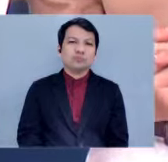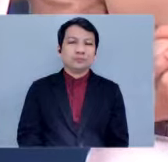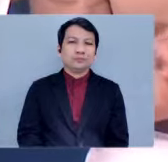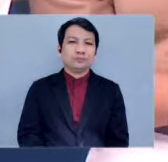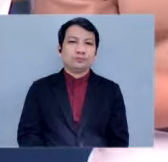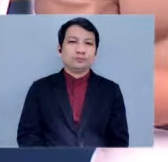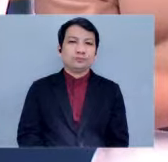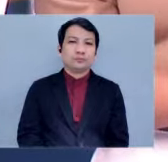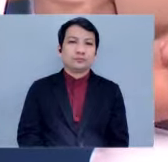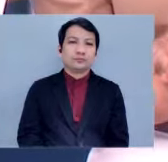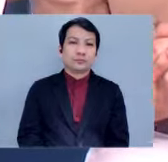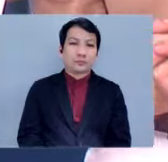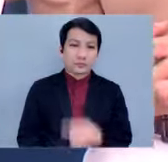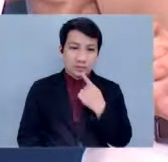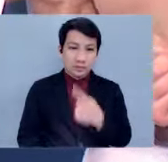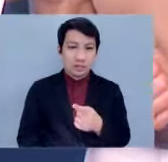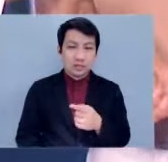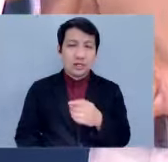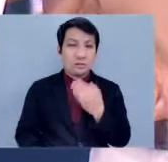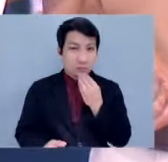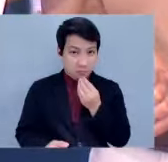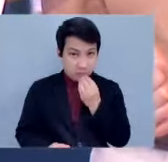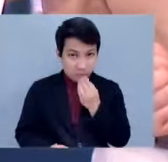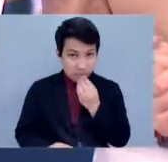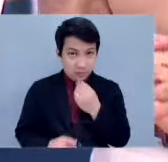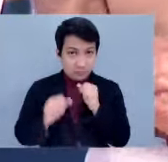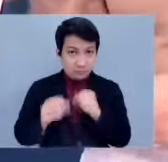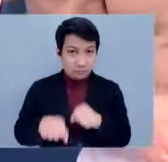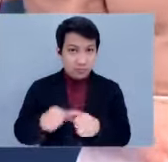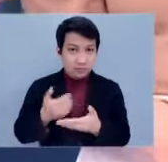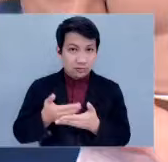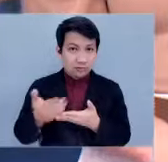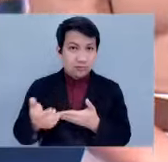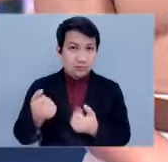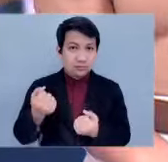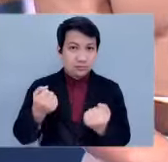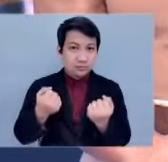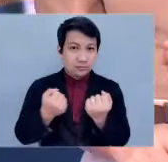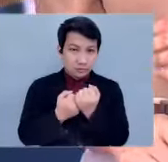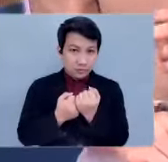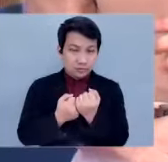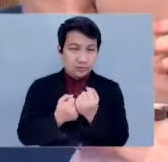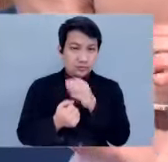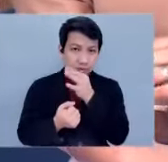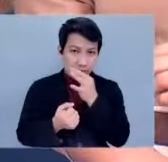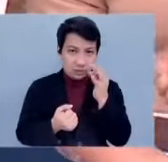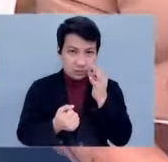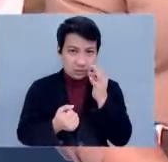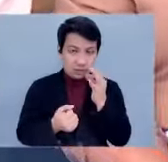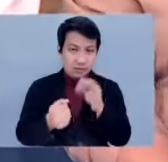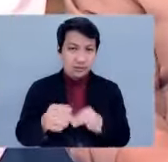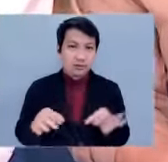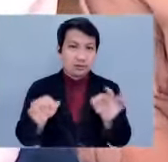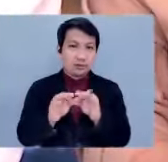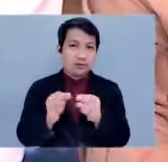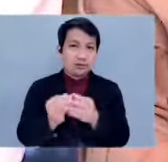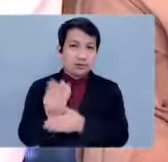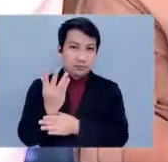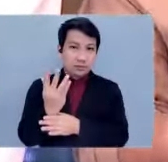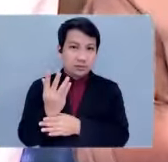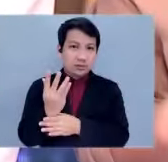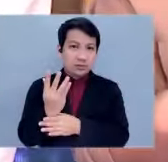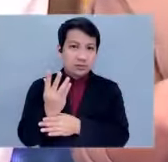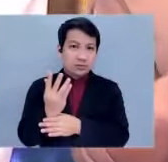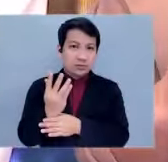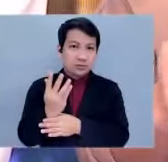kanina ni Doc, ng mga pagkain na pwedeng bilhin to support the intermittent fasting. Ibig sabihin, kailangan mag-grocery at pag mag-grocery, magkokonsumo